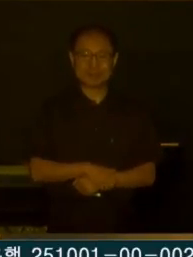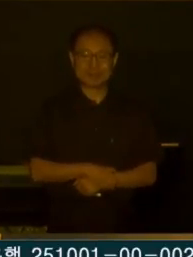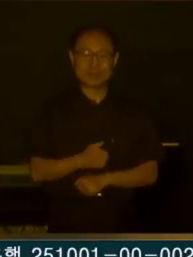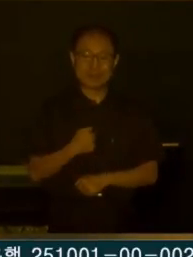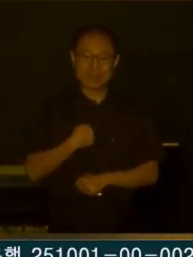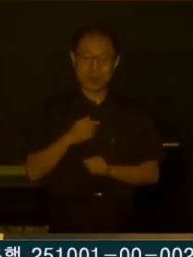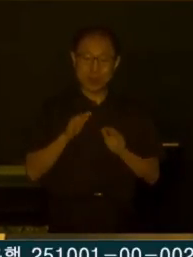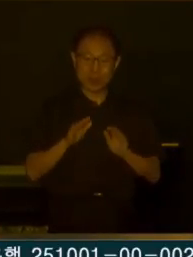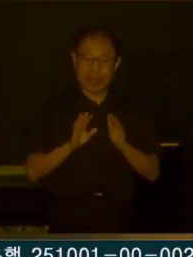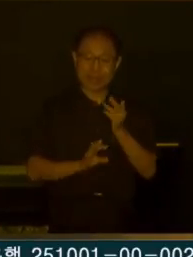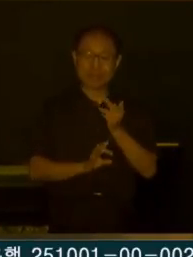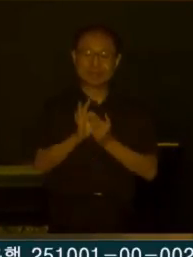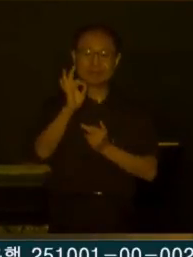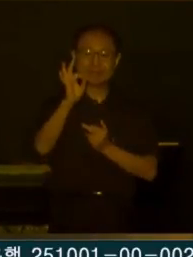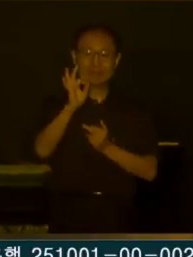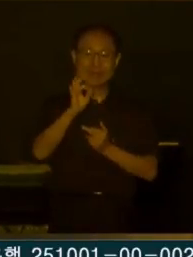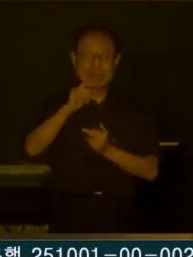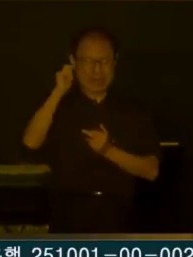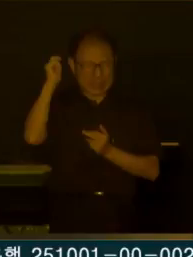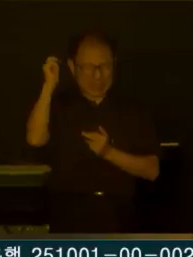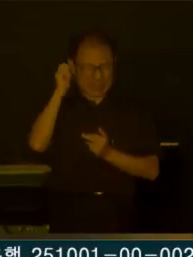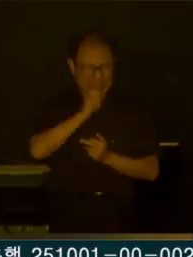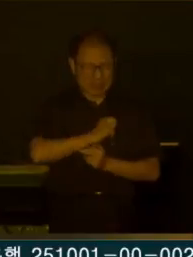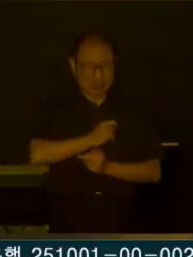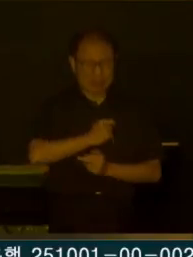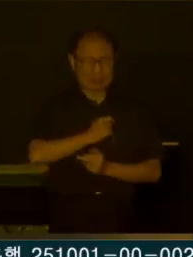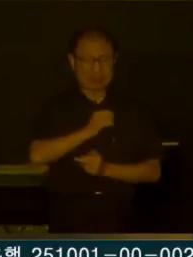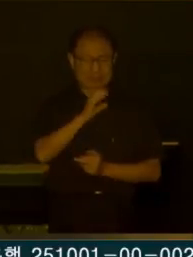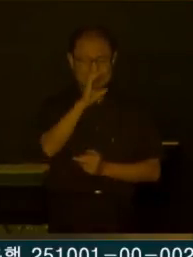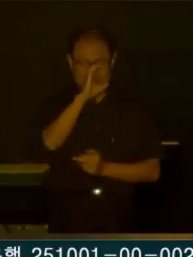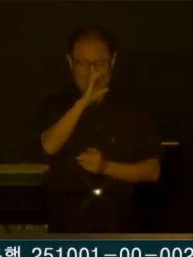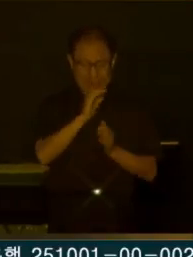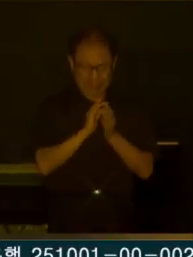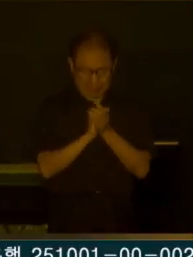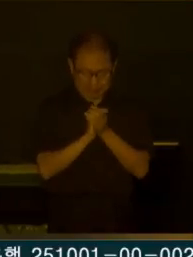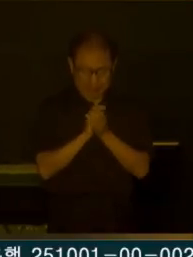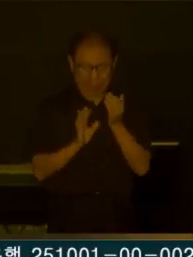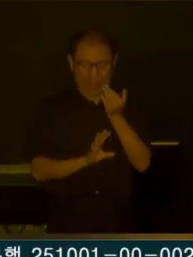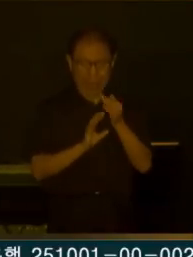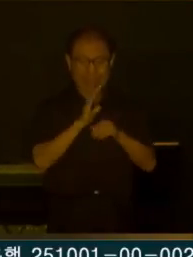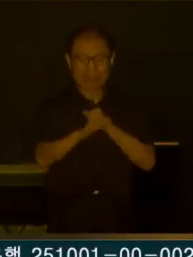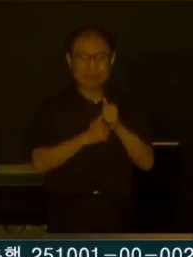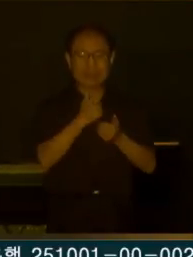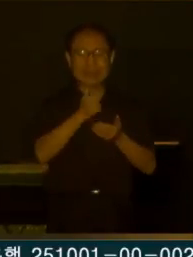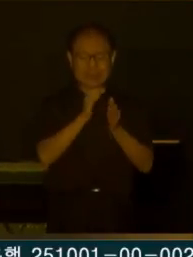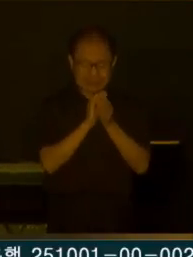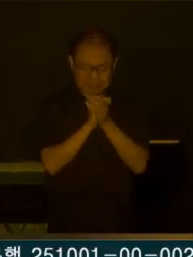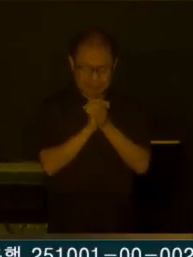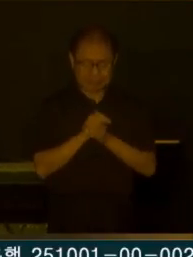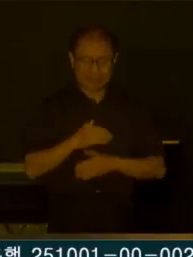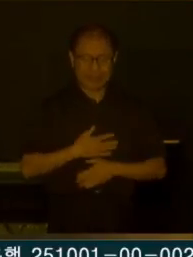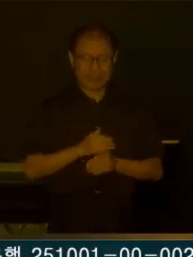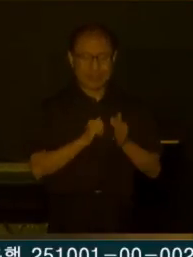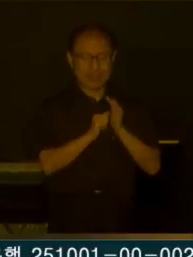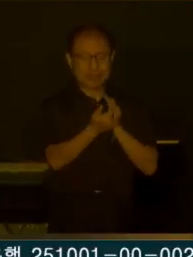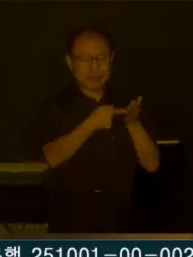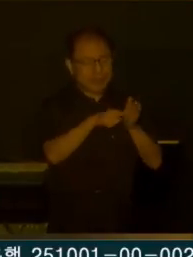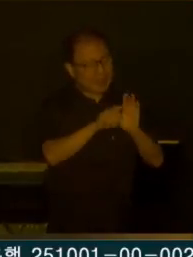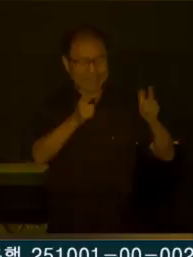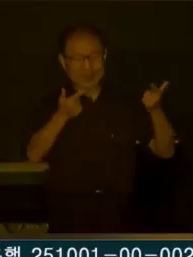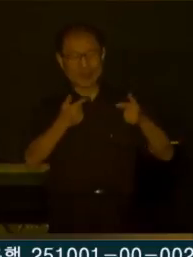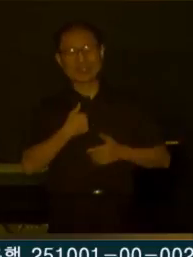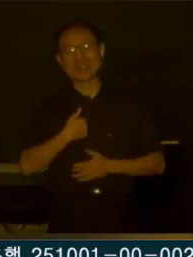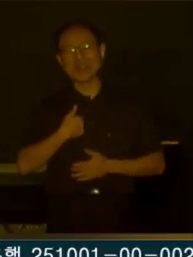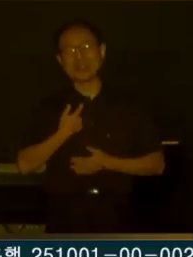사실 제가 오늘 아침에 새벽 미사를 다녀왔습니다. 하느님께 기도했습니다. 대표님을 위해서 기도한 게